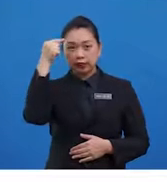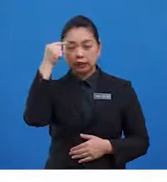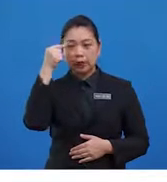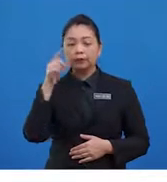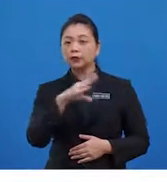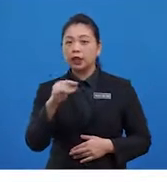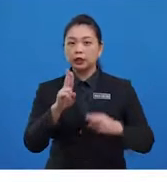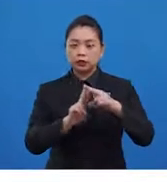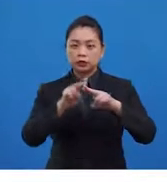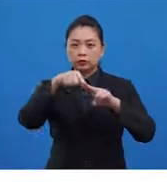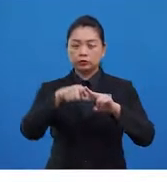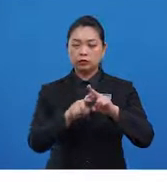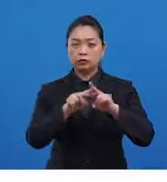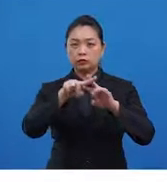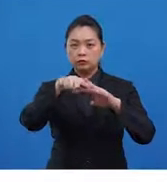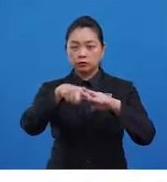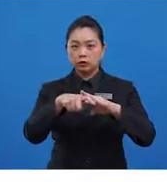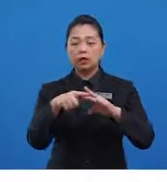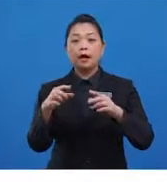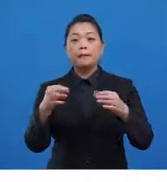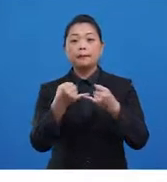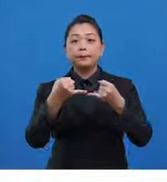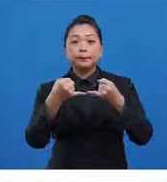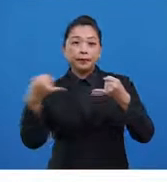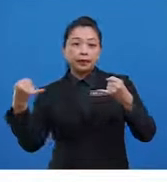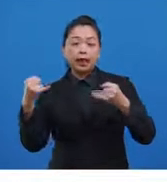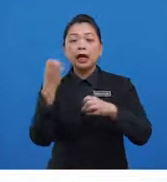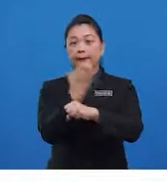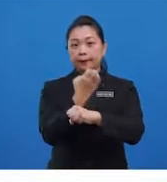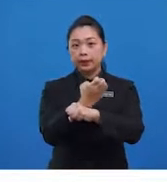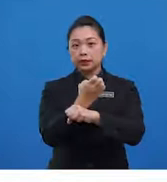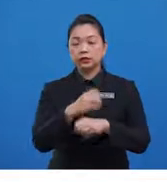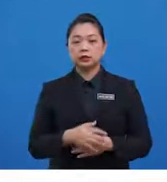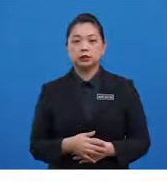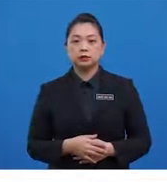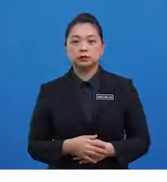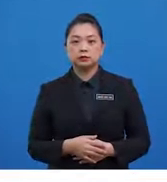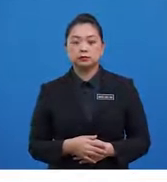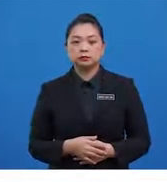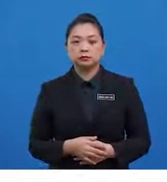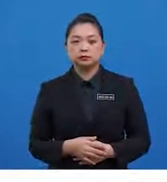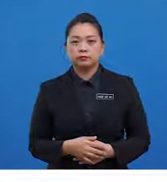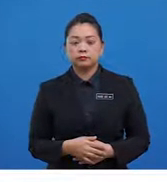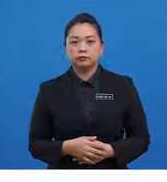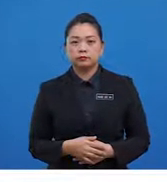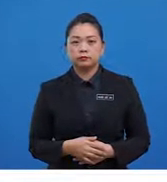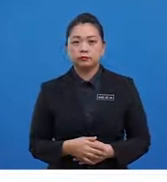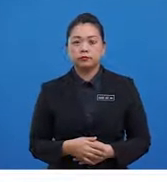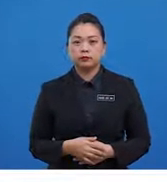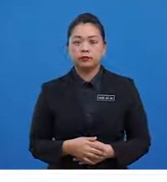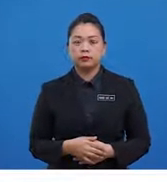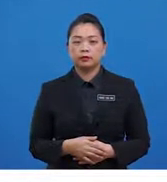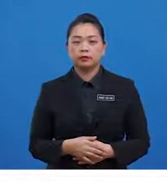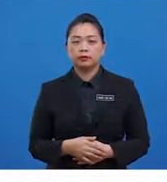dengan benang emas. Bentuk solek pada hulunya dinamakan dendam tak